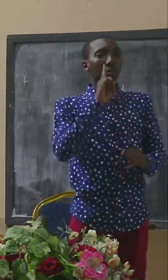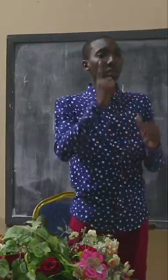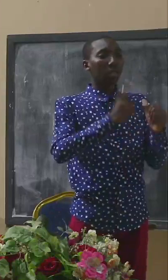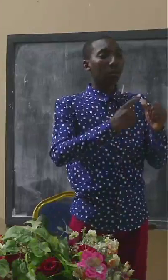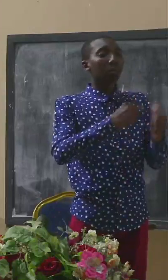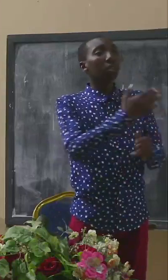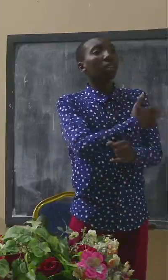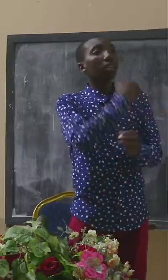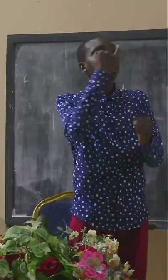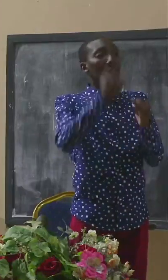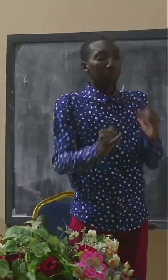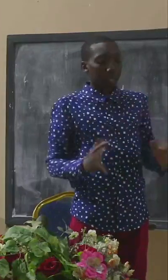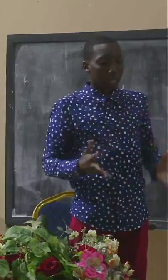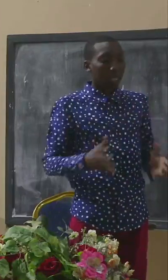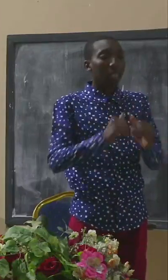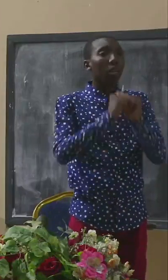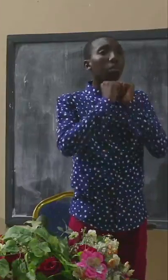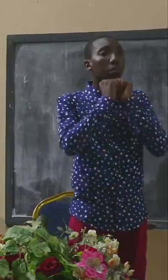mwisho.